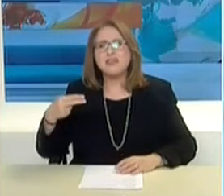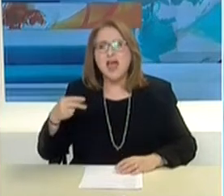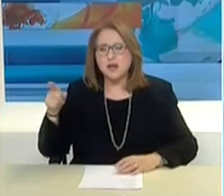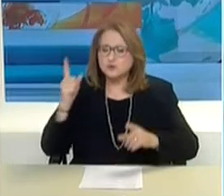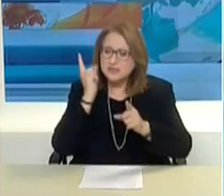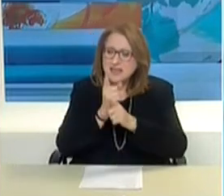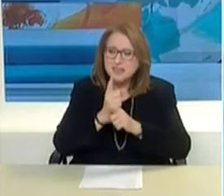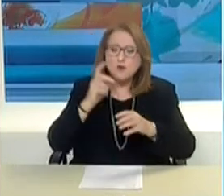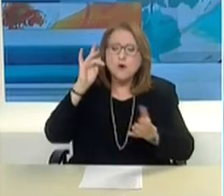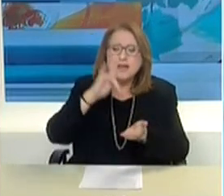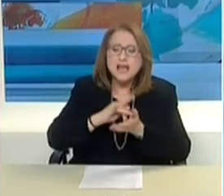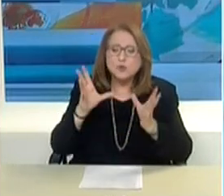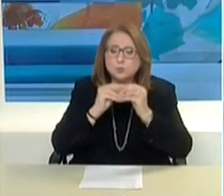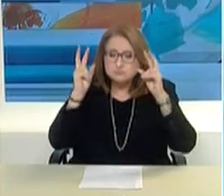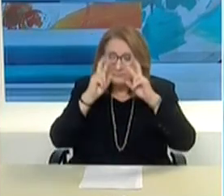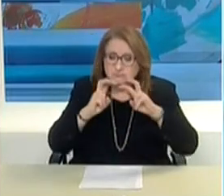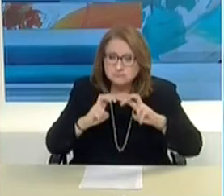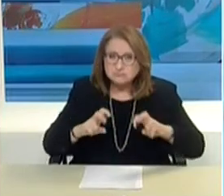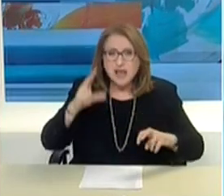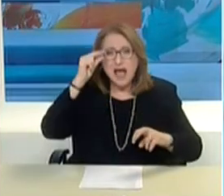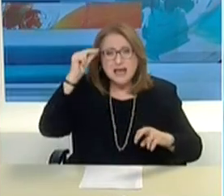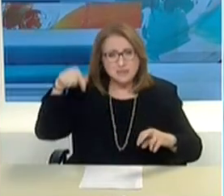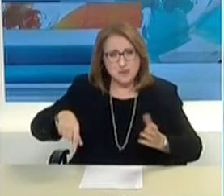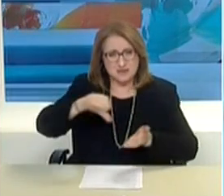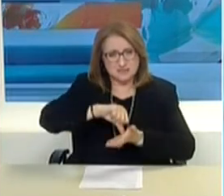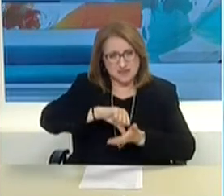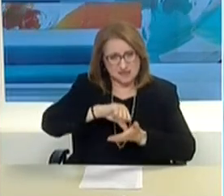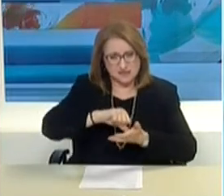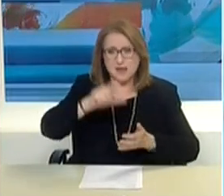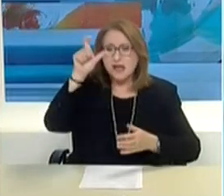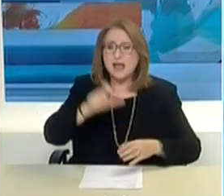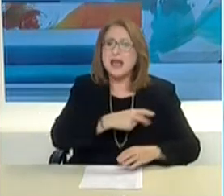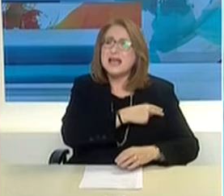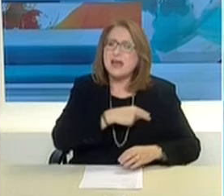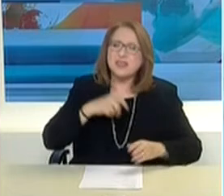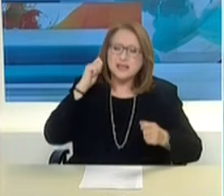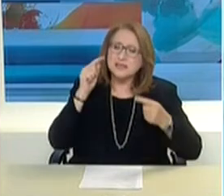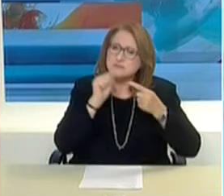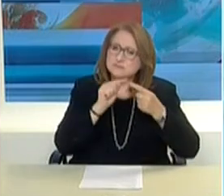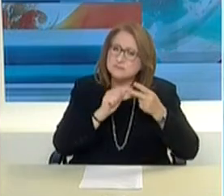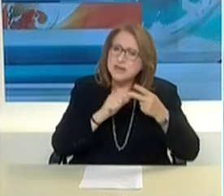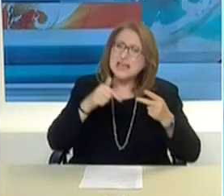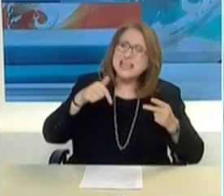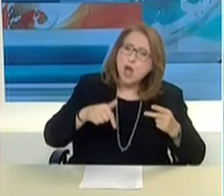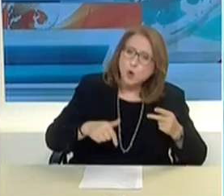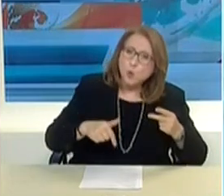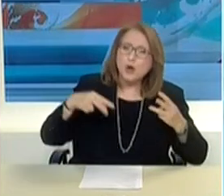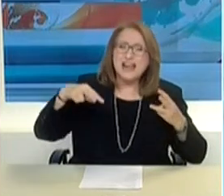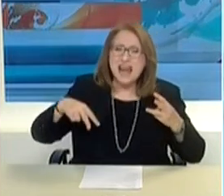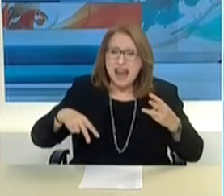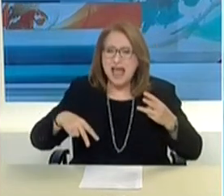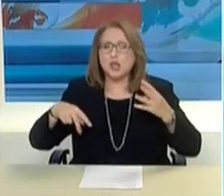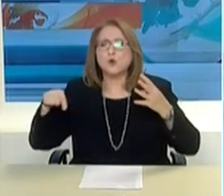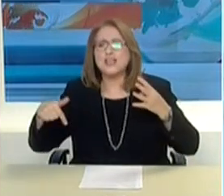Αθηνών, τους καθηγητές Βασίλη Γοργούλη, Παγώνα Λάγιου και Γκίκα Μαγιοργκίνη από την Ιατρική Σχολή του